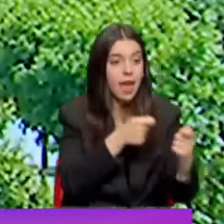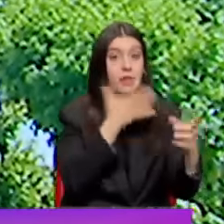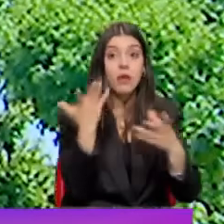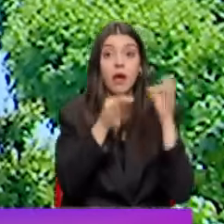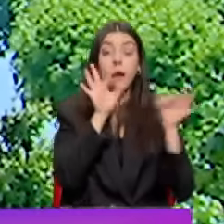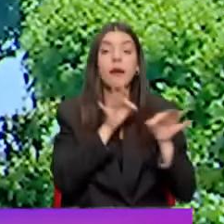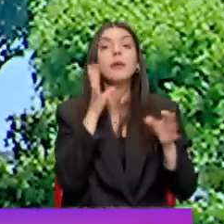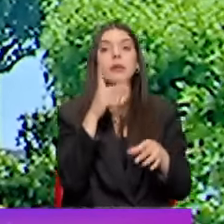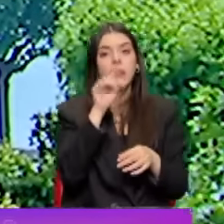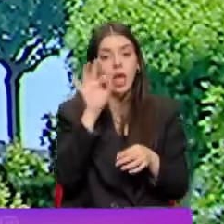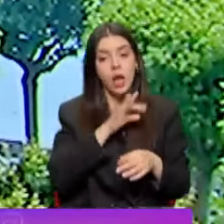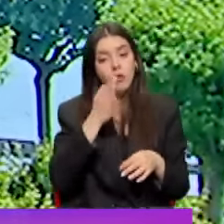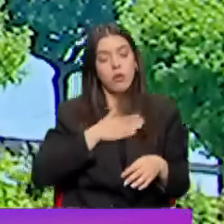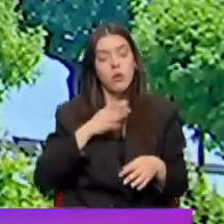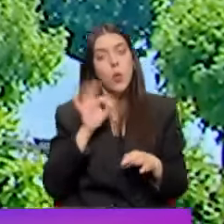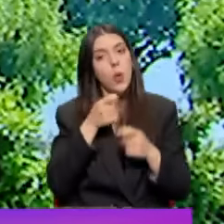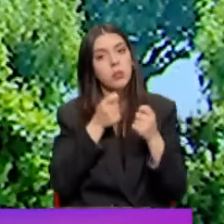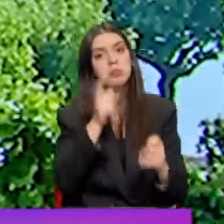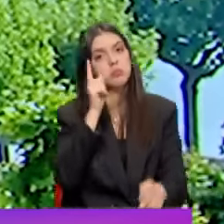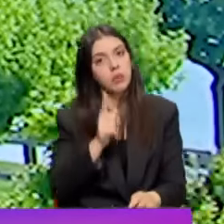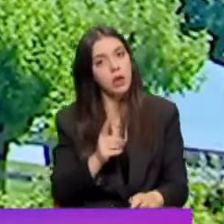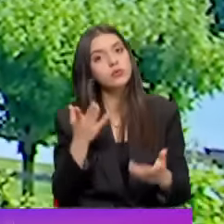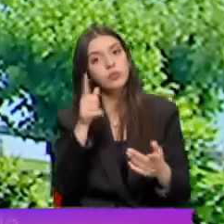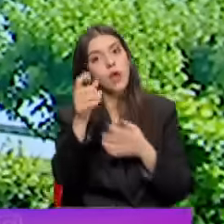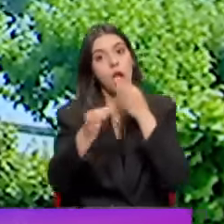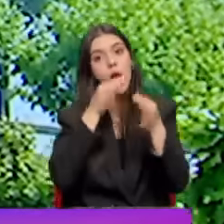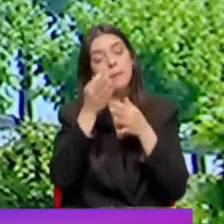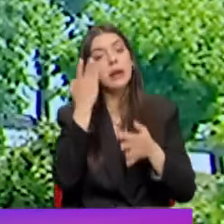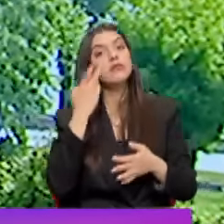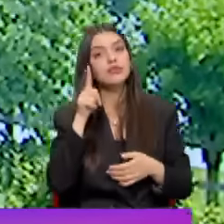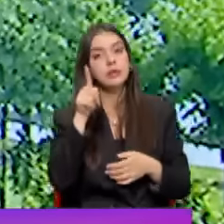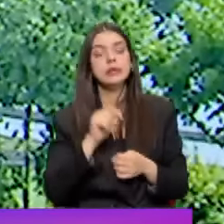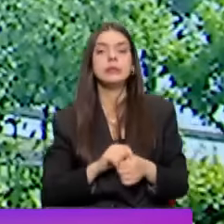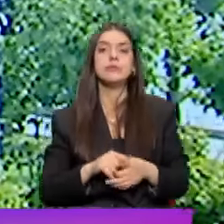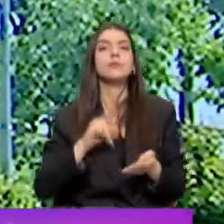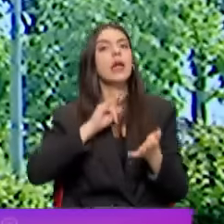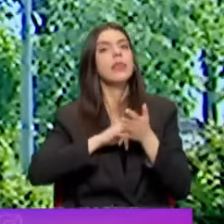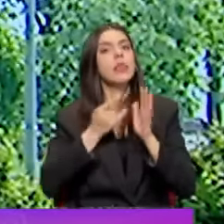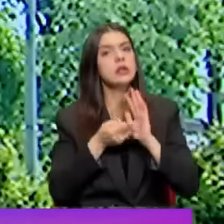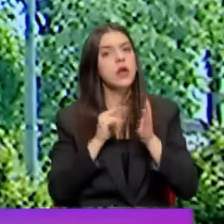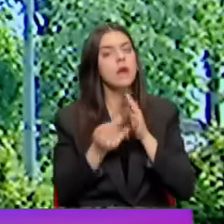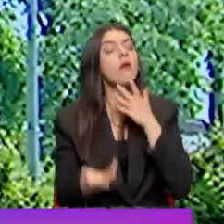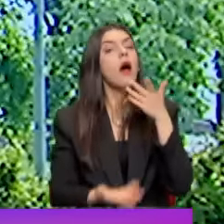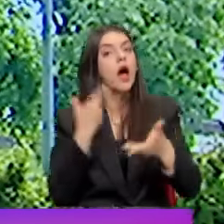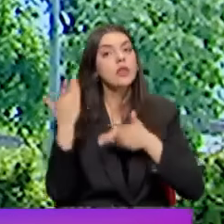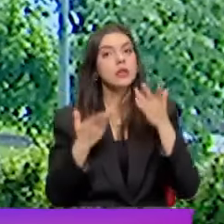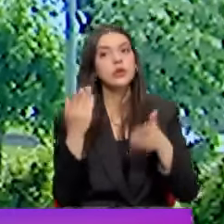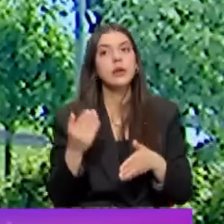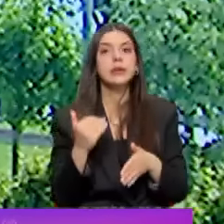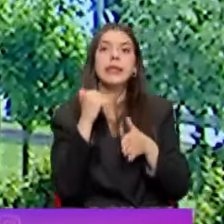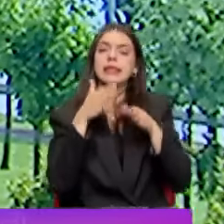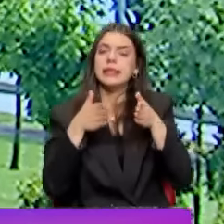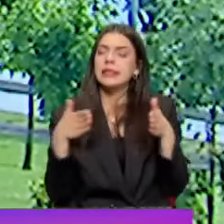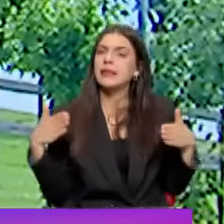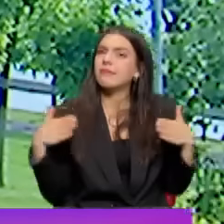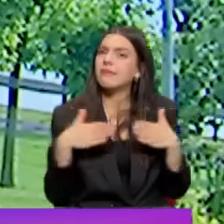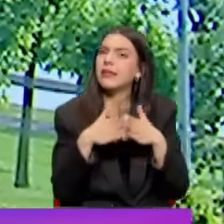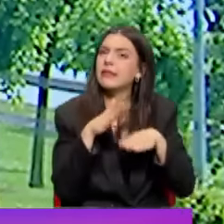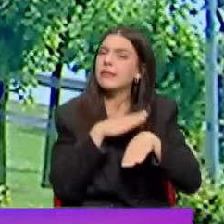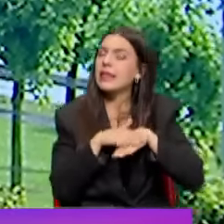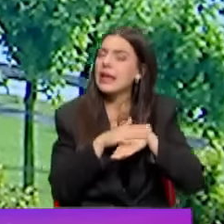Eylül itibariyle uygulanmaya başlayacak buna dair haber izleyeceksiniz tasarruftan bahsedeceğiz Keskin tasarrufa dair